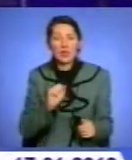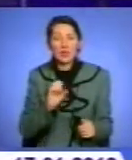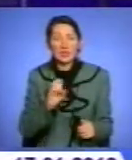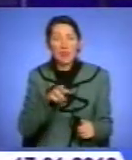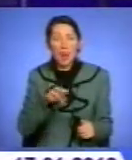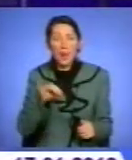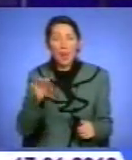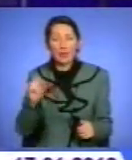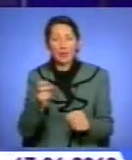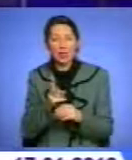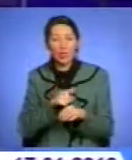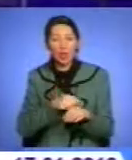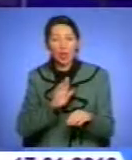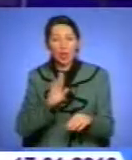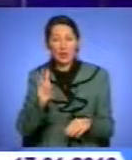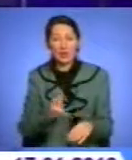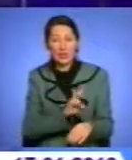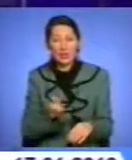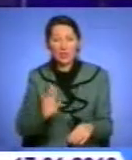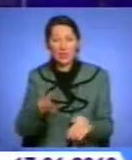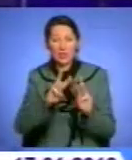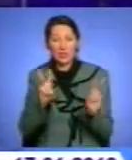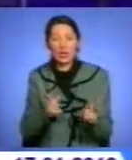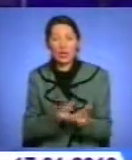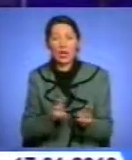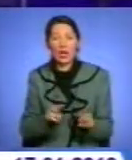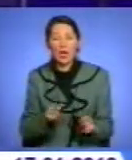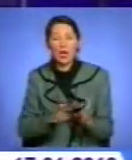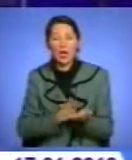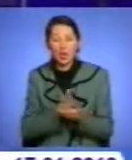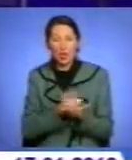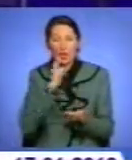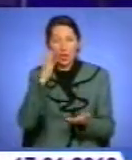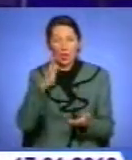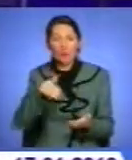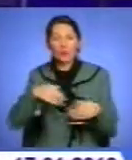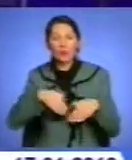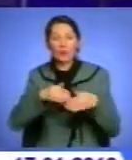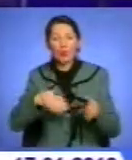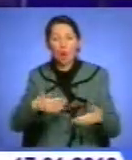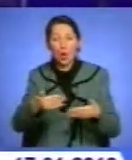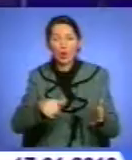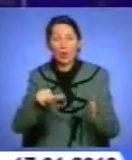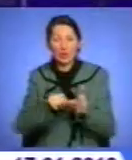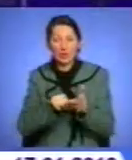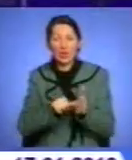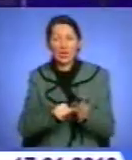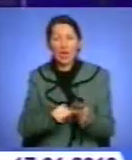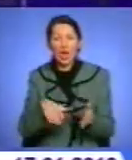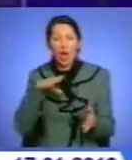церкві відбудеться свята літургія, після якої процесійною ходою представники духовенства та парафіяни пройдуть до